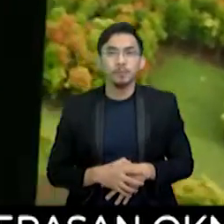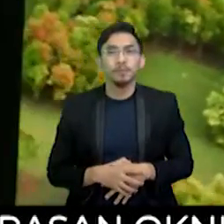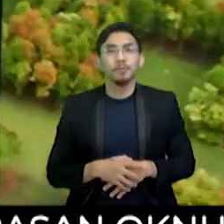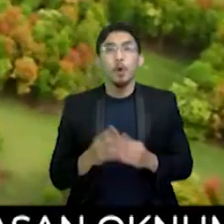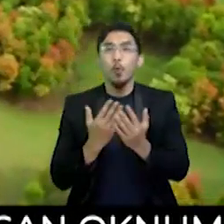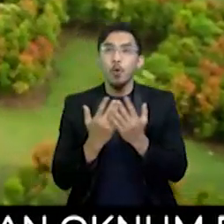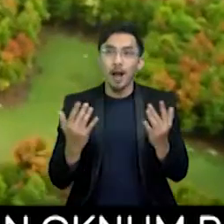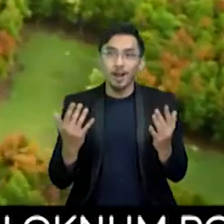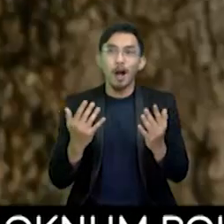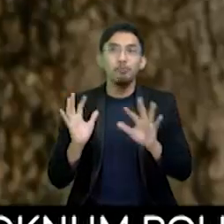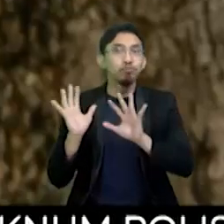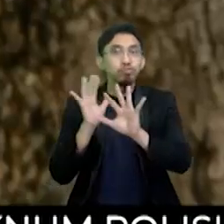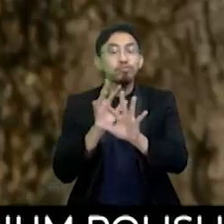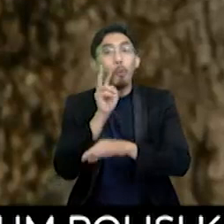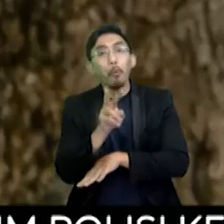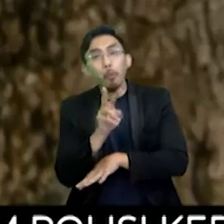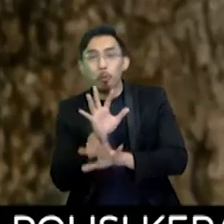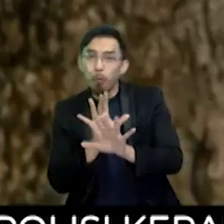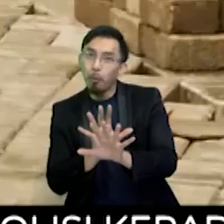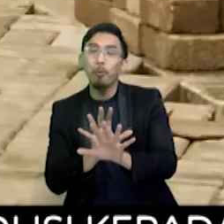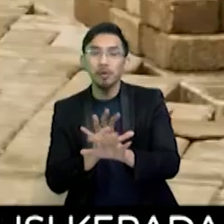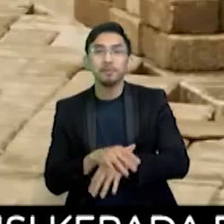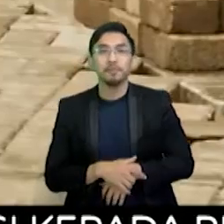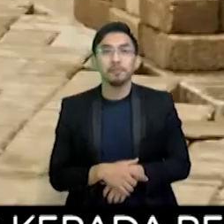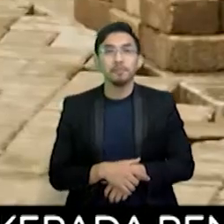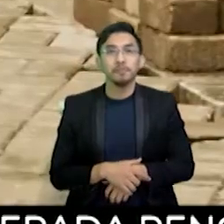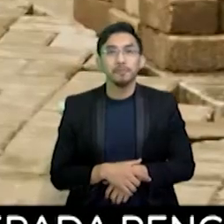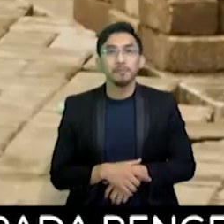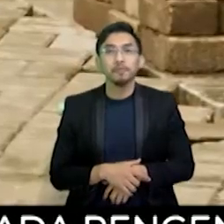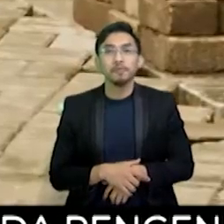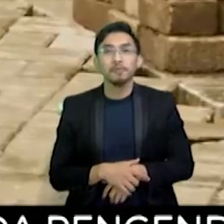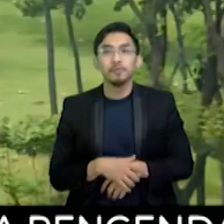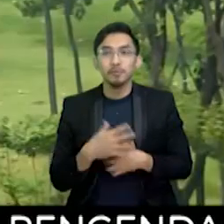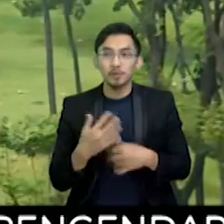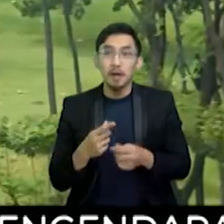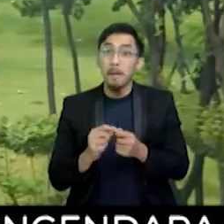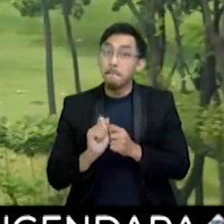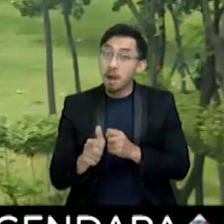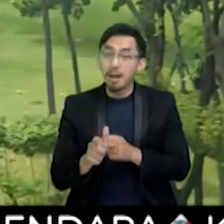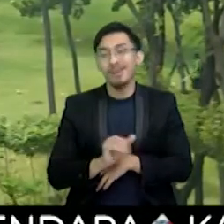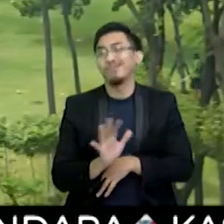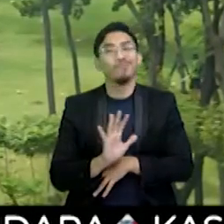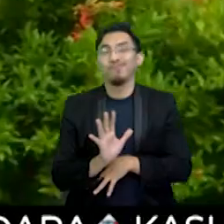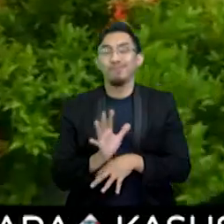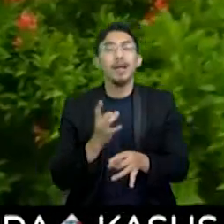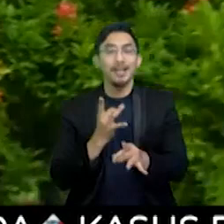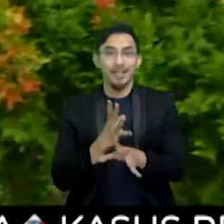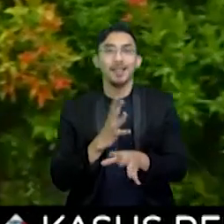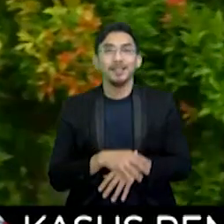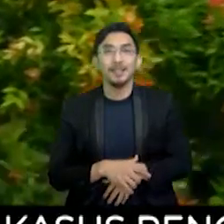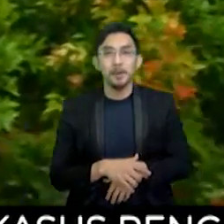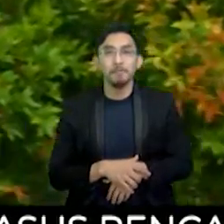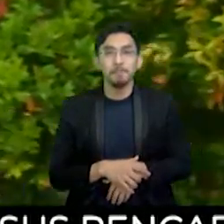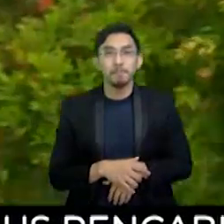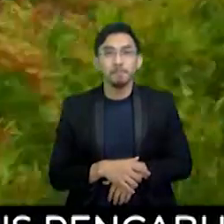warga. Dan untuk berkunjung di Taman Labirin ini, Anda tidak dipungut biaya sepeser pun alias gratis. Rencananya,